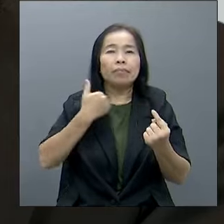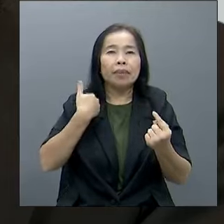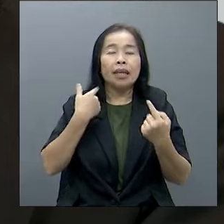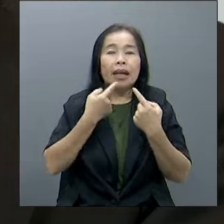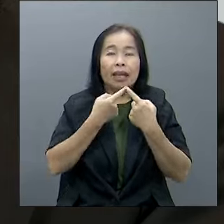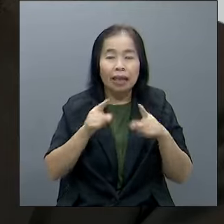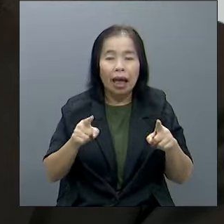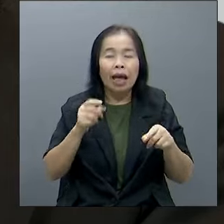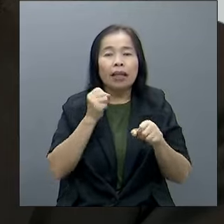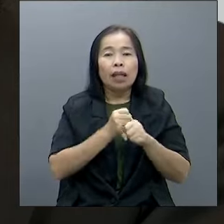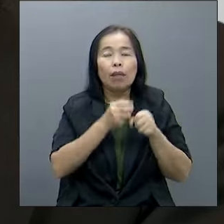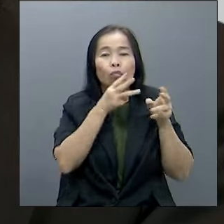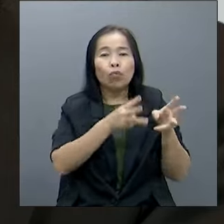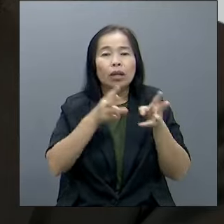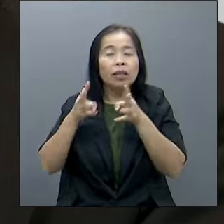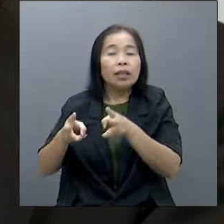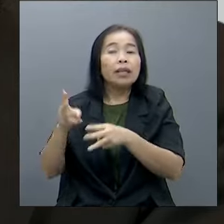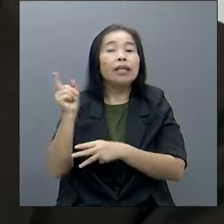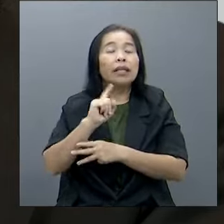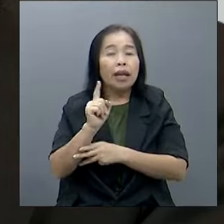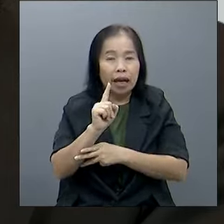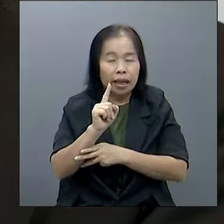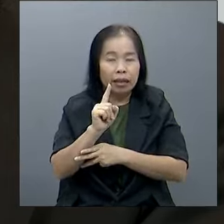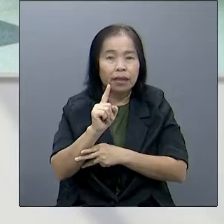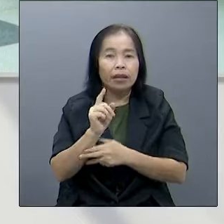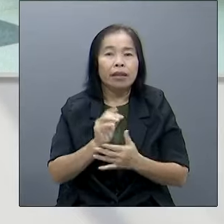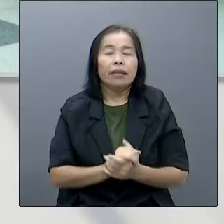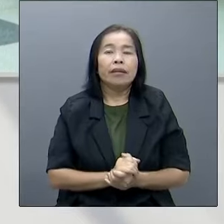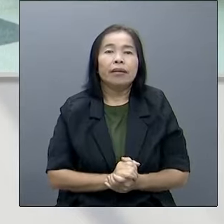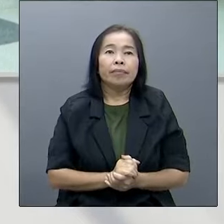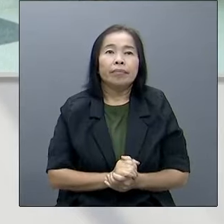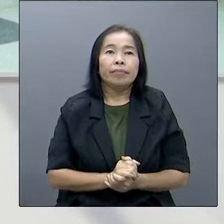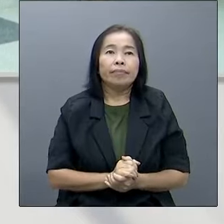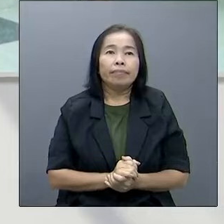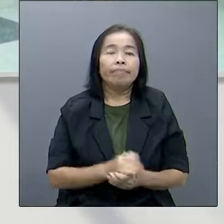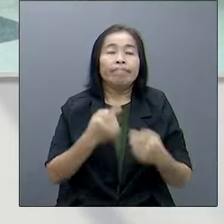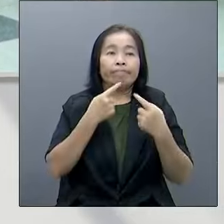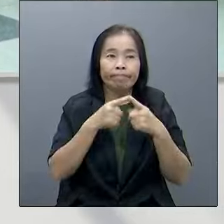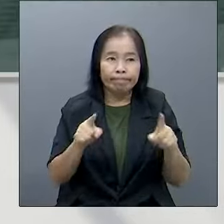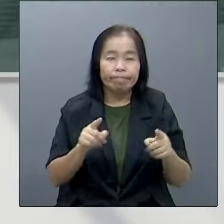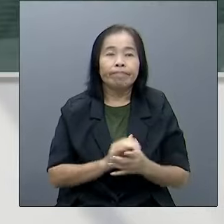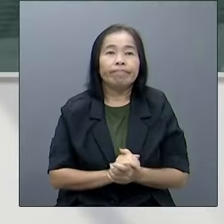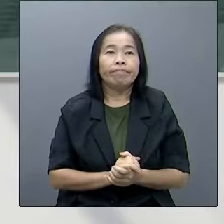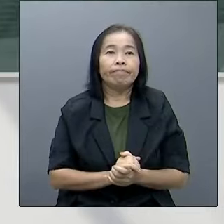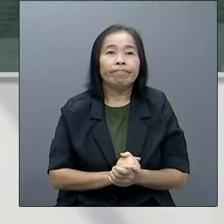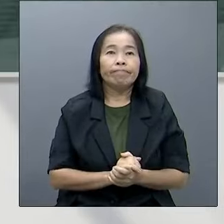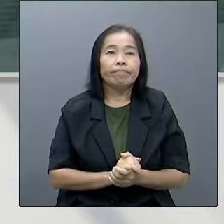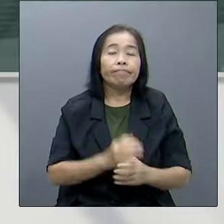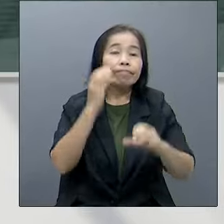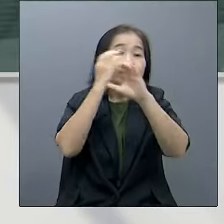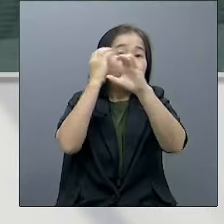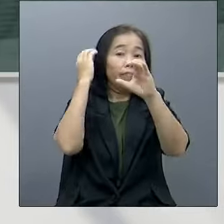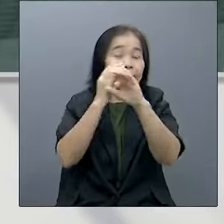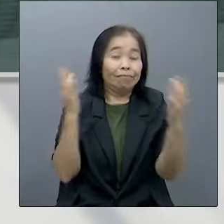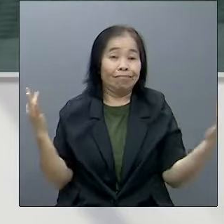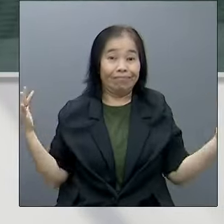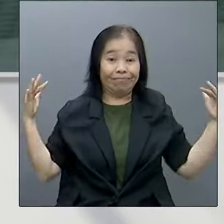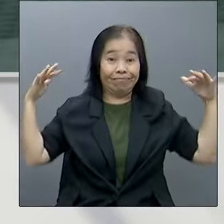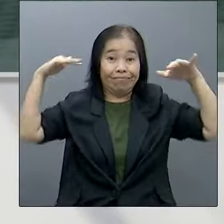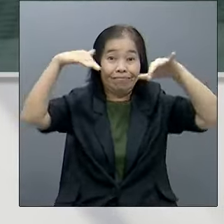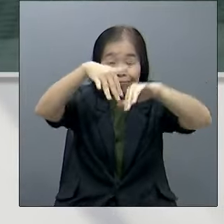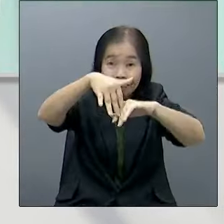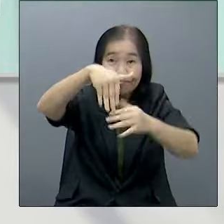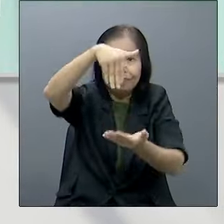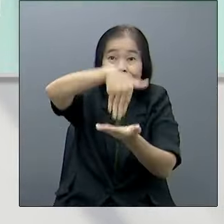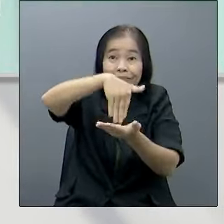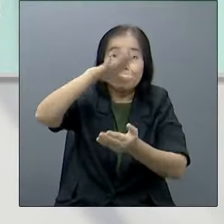ทำอย่findให้คนออกให้กอยitionallyทีนี้เรื่องการขนส่งจะรวมมาอยู่ที่เดียวกันตรงบังสื่